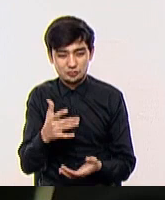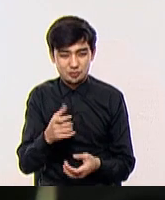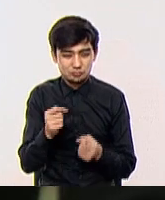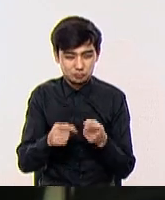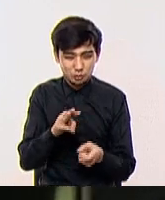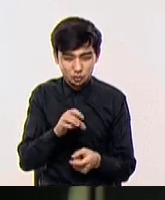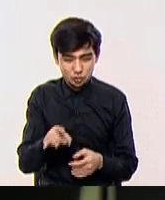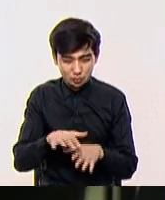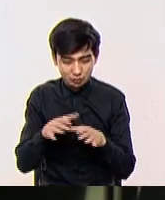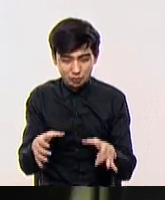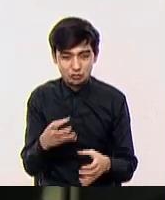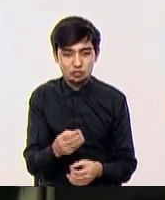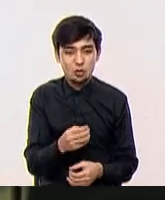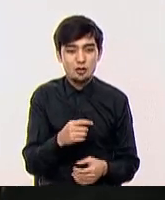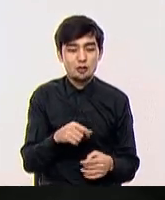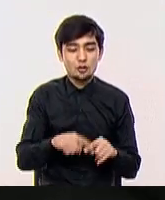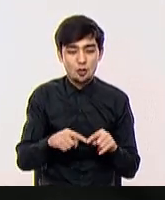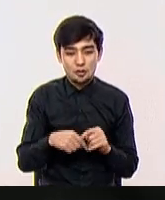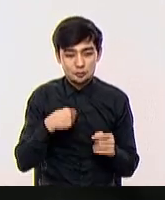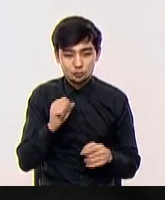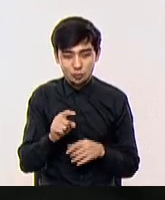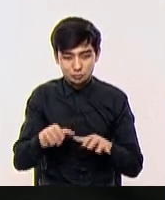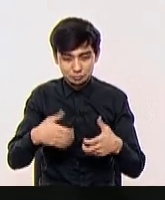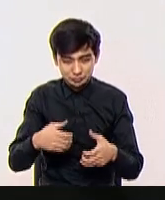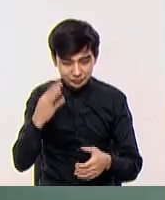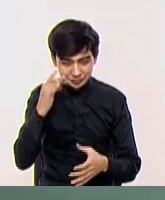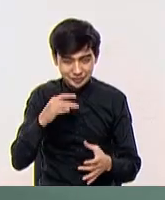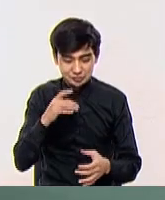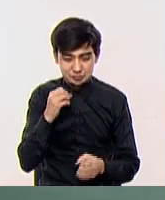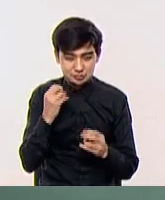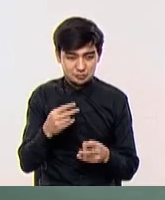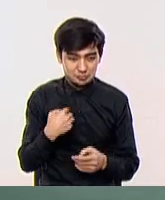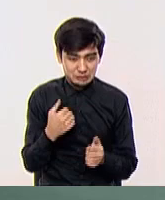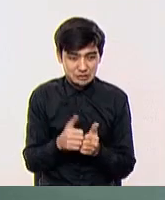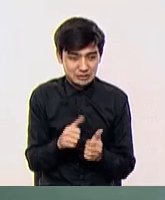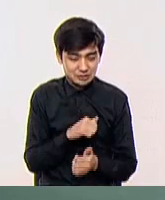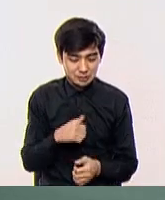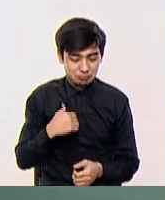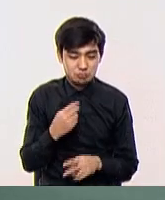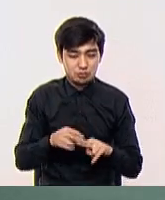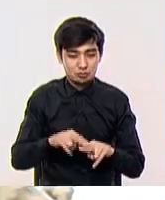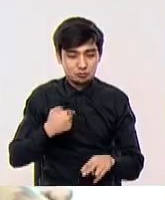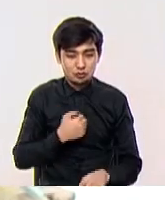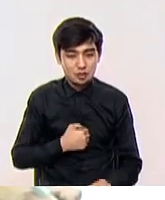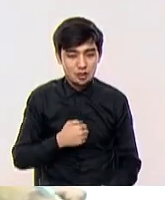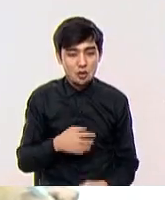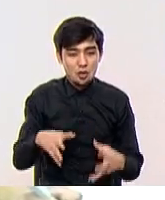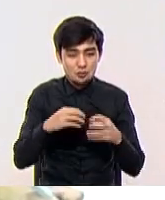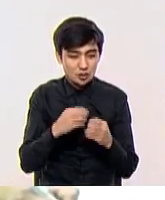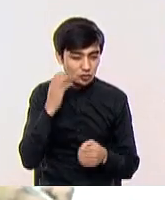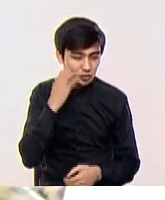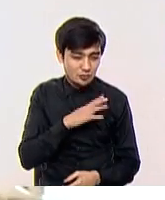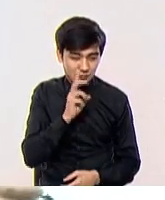золотвал. Мы ближе всех, поэтому мы вот сейчас возмущены. Общественные слушания прошли 2 года назад,